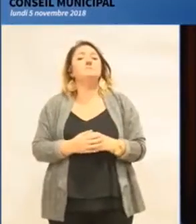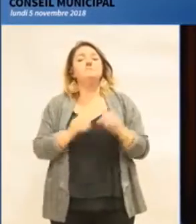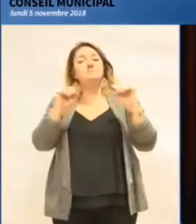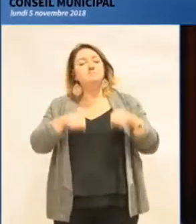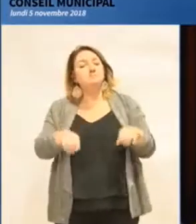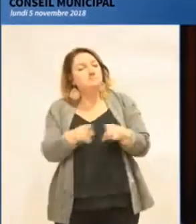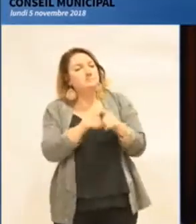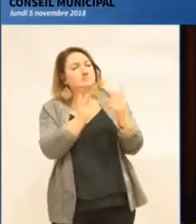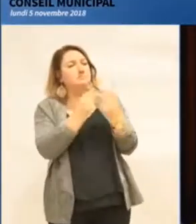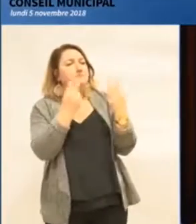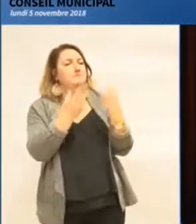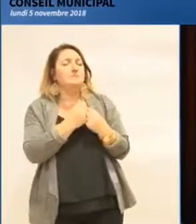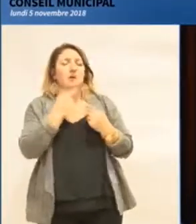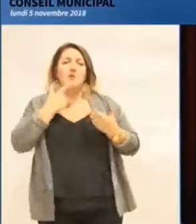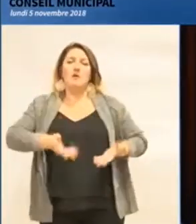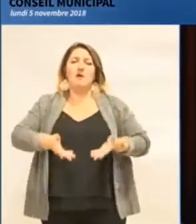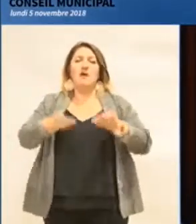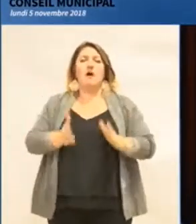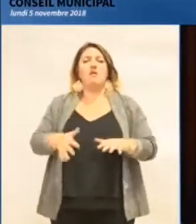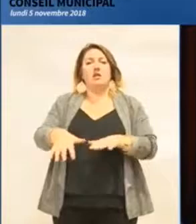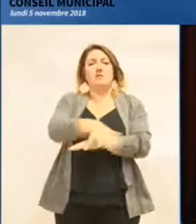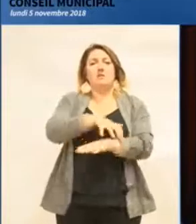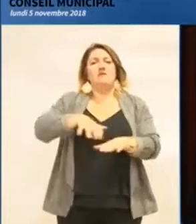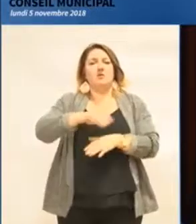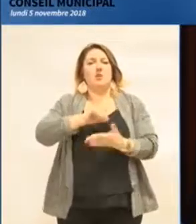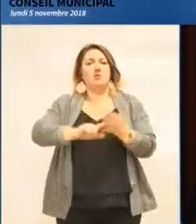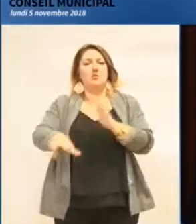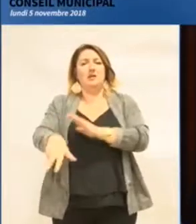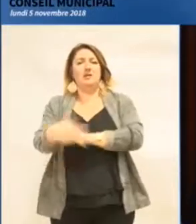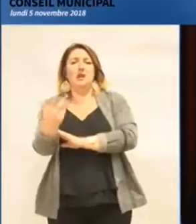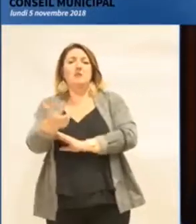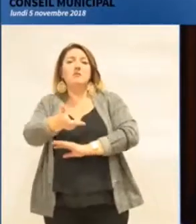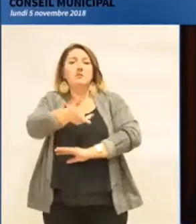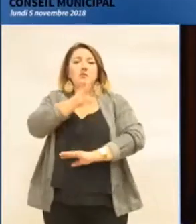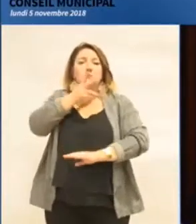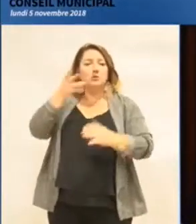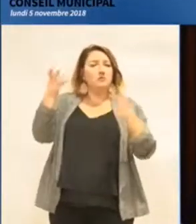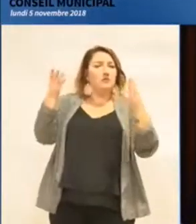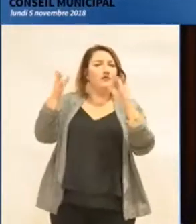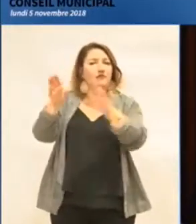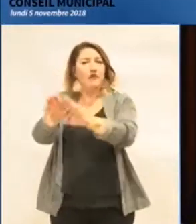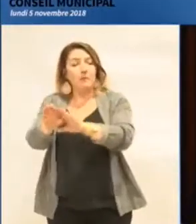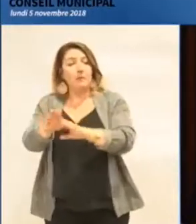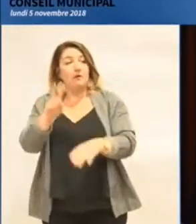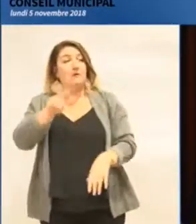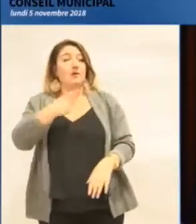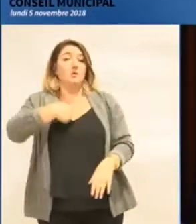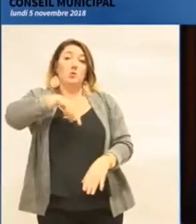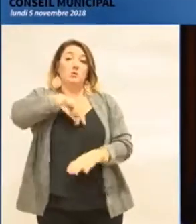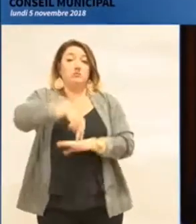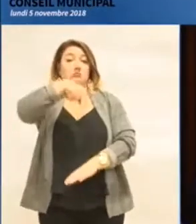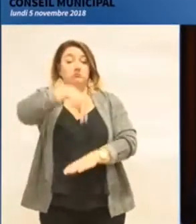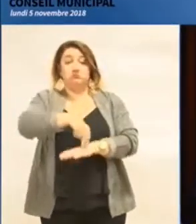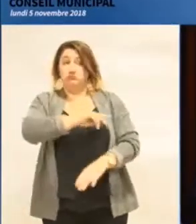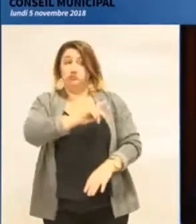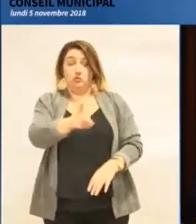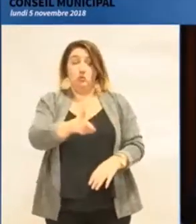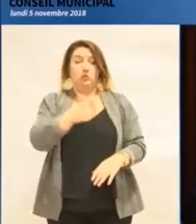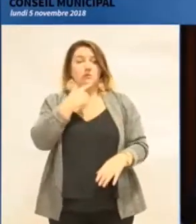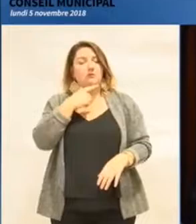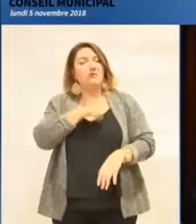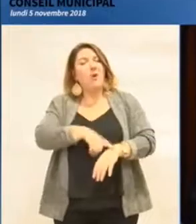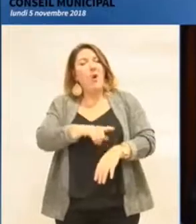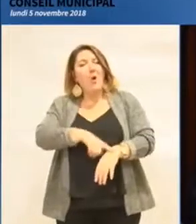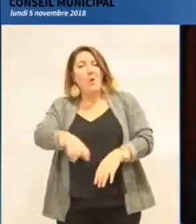pris en 2013 sur la fermeture des débits de boissons, qui ne nous a pas fait sauter de joie, je vous le dis tout de suite, sur la fermeture à 2 heures